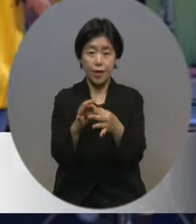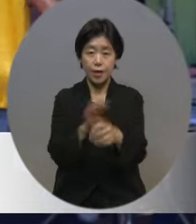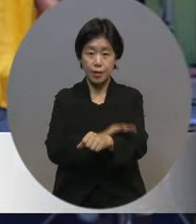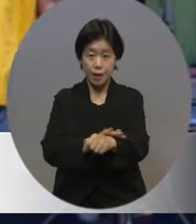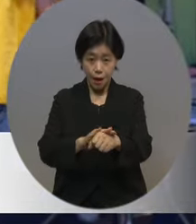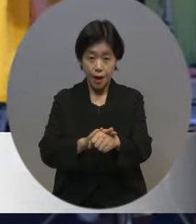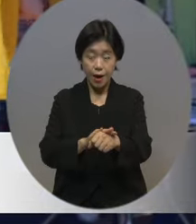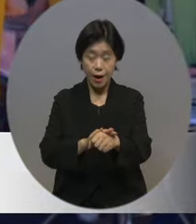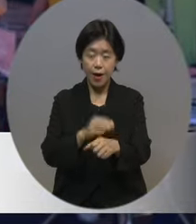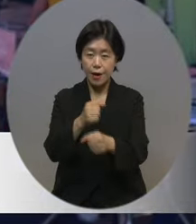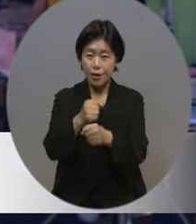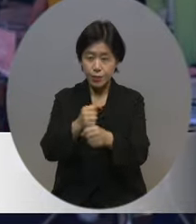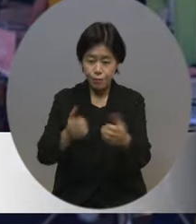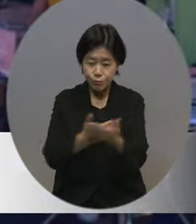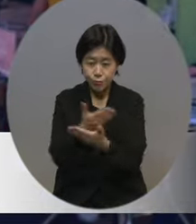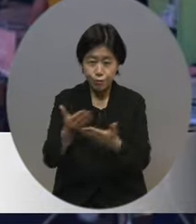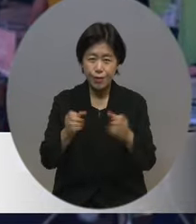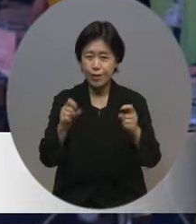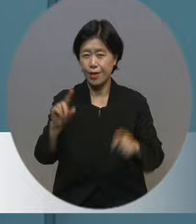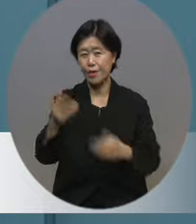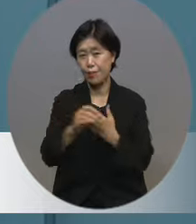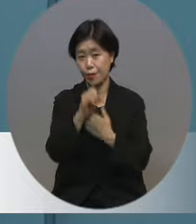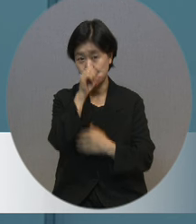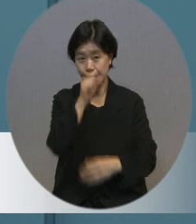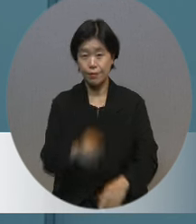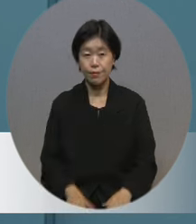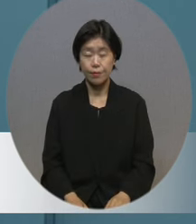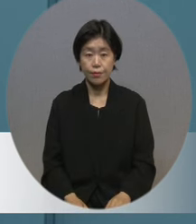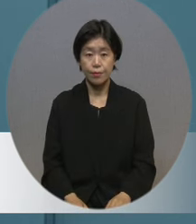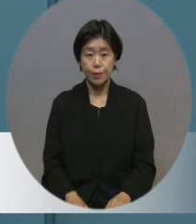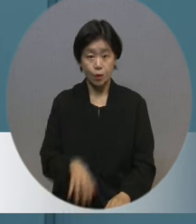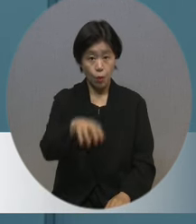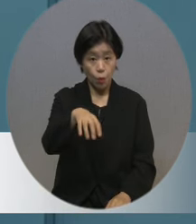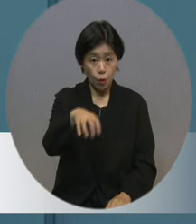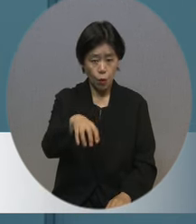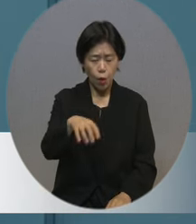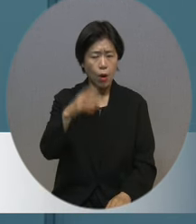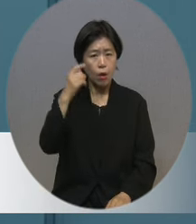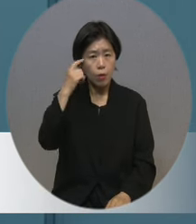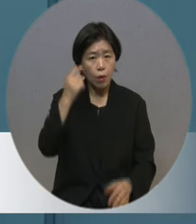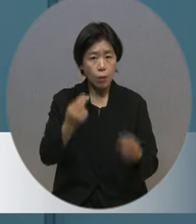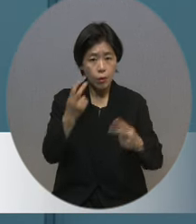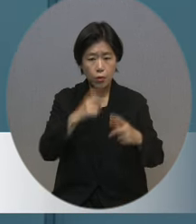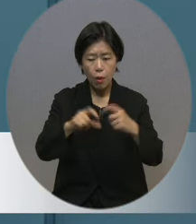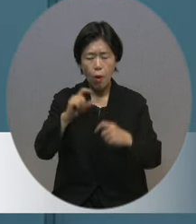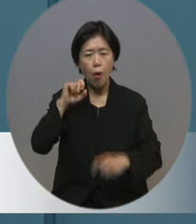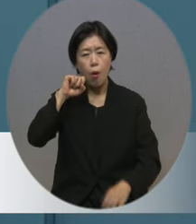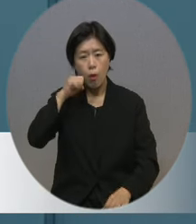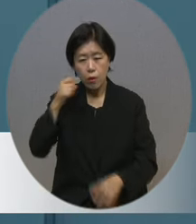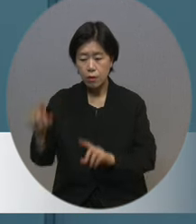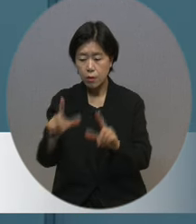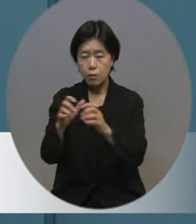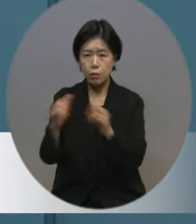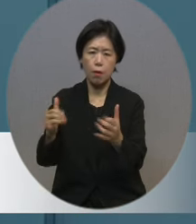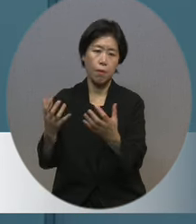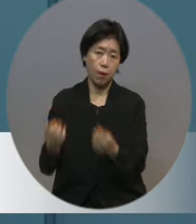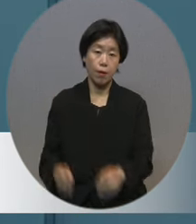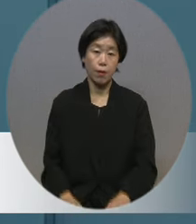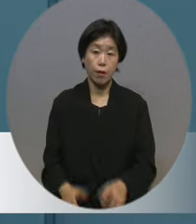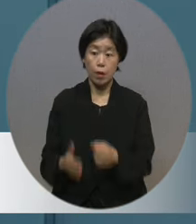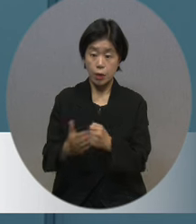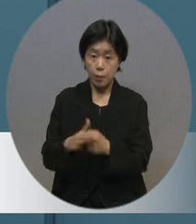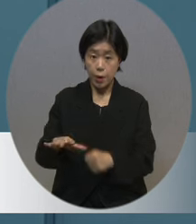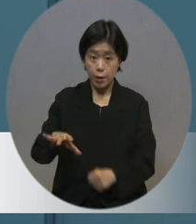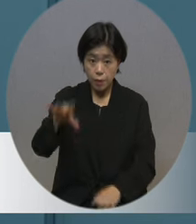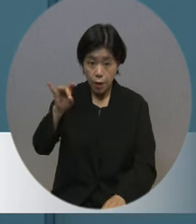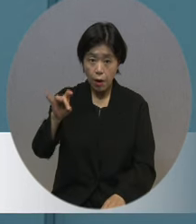잘 만들어지는 그런 기회였습니다. 관내 생각보다 어려운 분들이 많이 계시다 보니까 그런 분들을 또